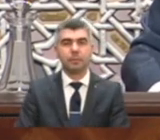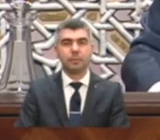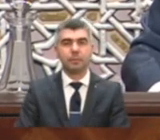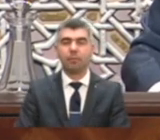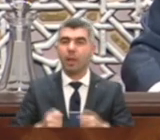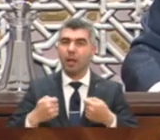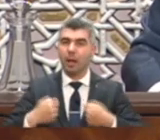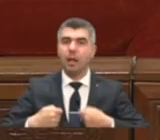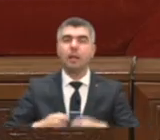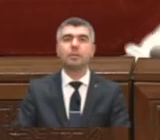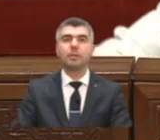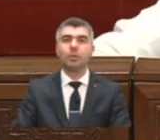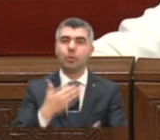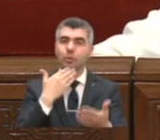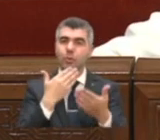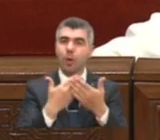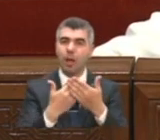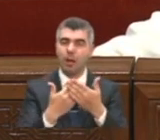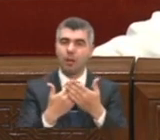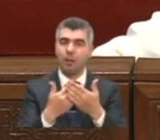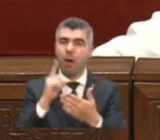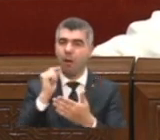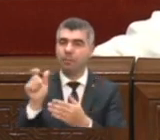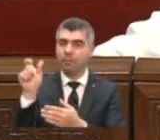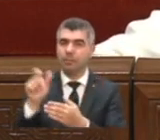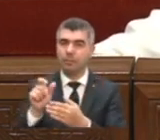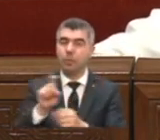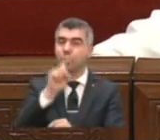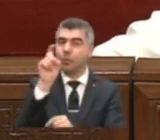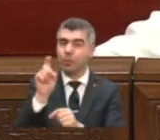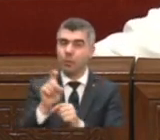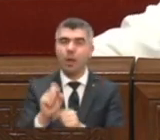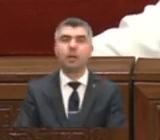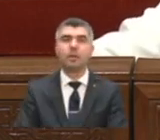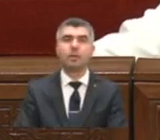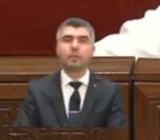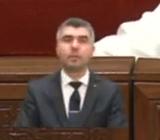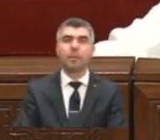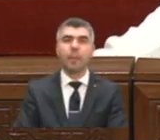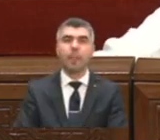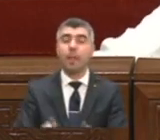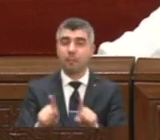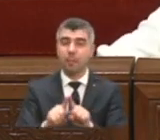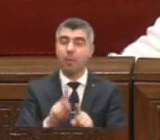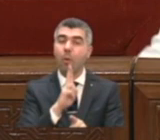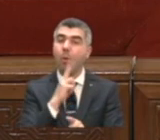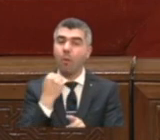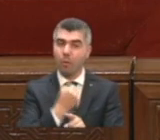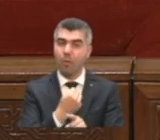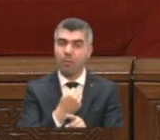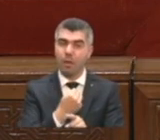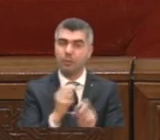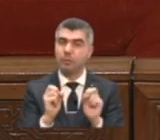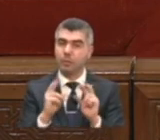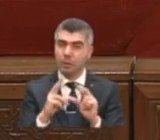سيد الرئيس، شكرا سيد النائب على هذا السؤال اللي بغيت ناكد لكم. وحنا كحكومه